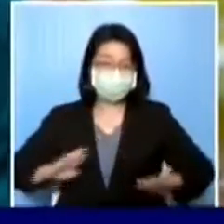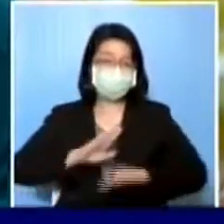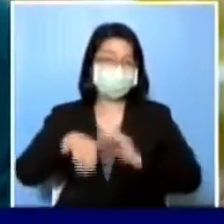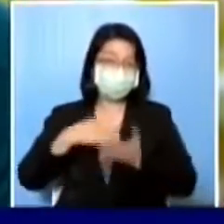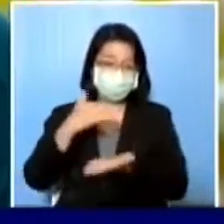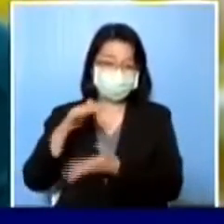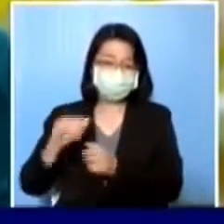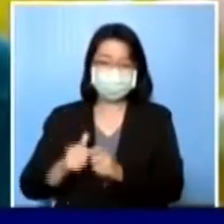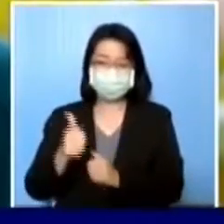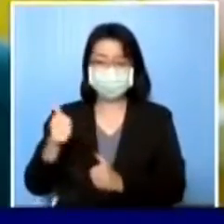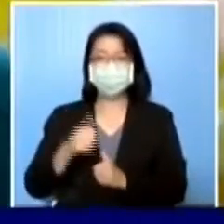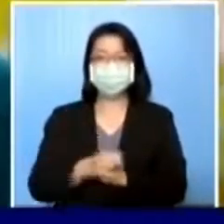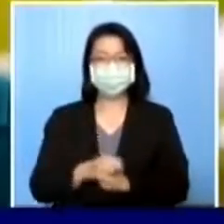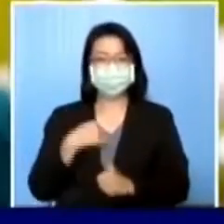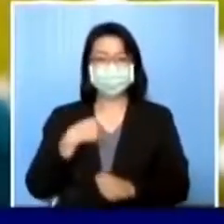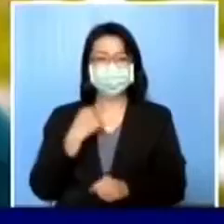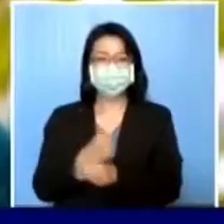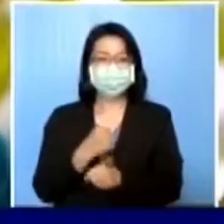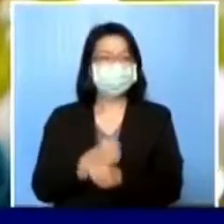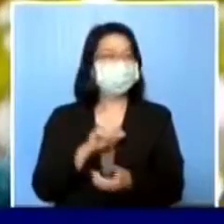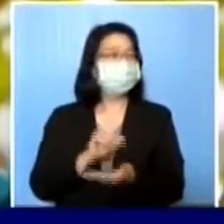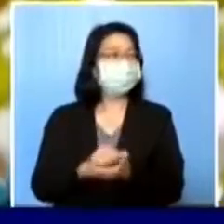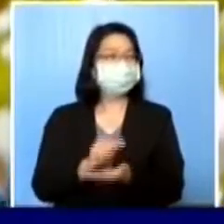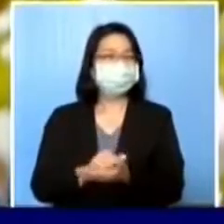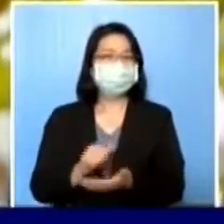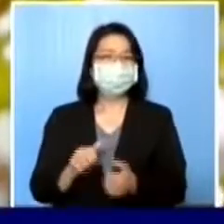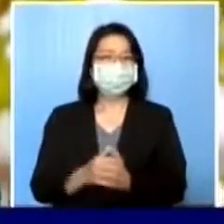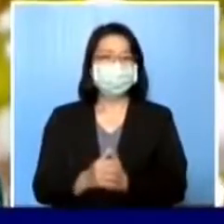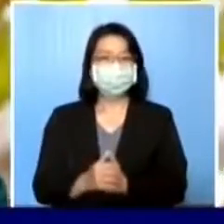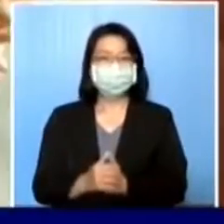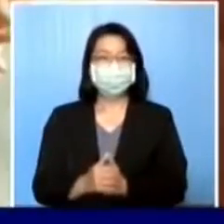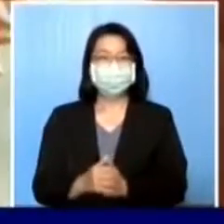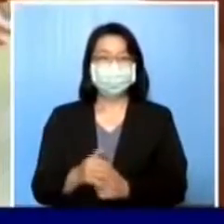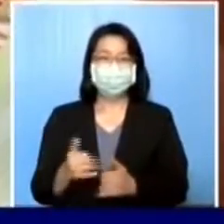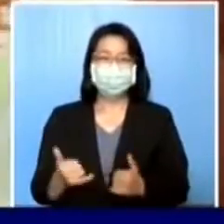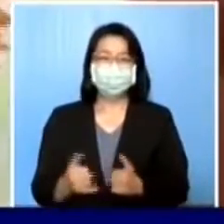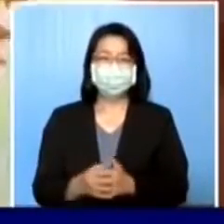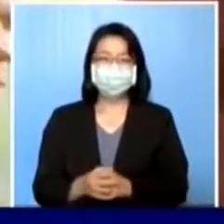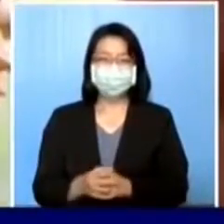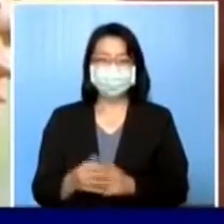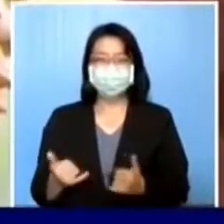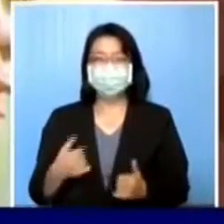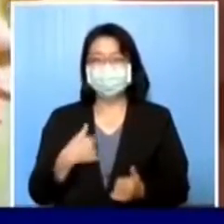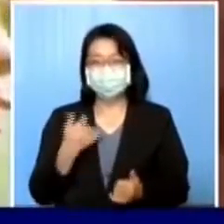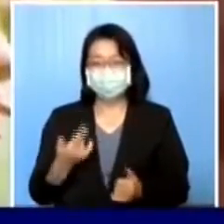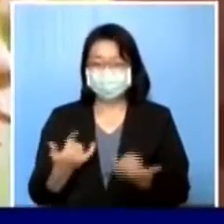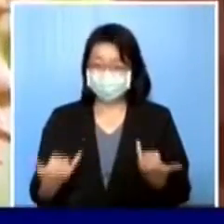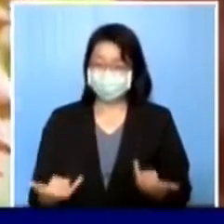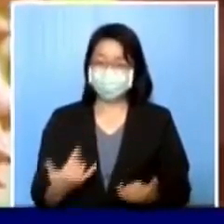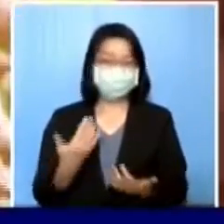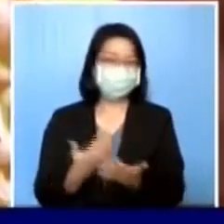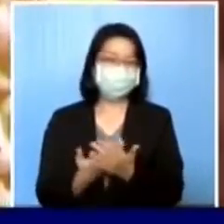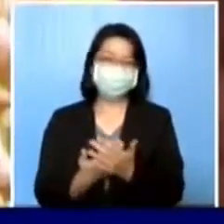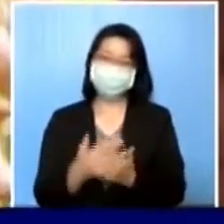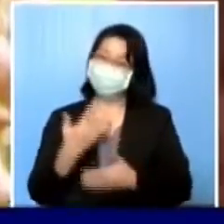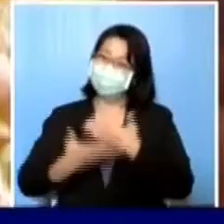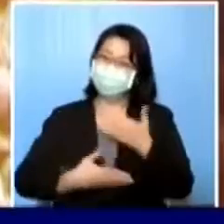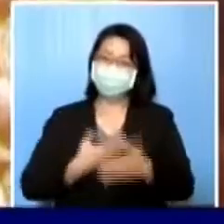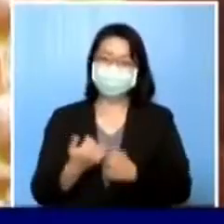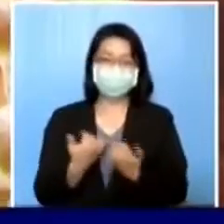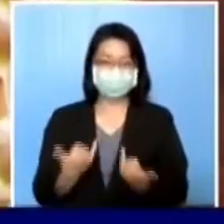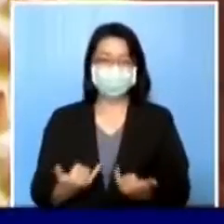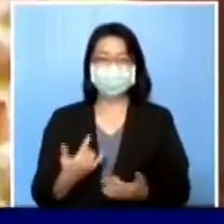น่ายผลผลิตเพิ่มขึ้นซึ่งจะส่งผลต่อราคาผลผลิตที่ดีตามไปด้วยปัจจุบันราคาขายแบ่